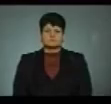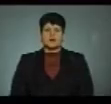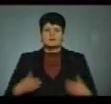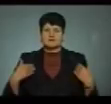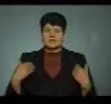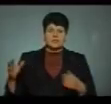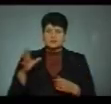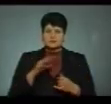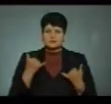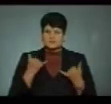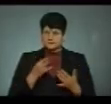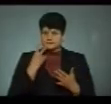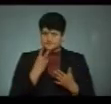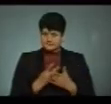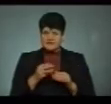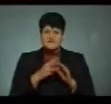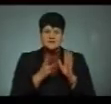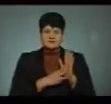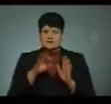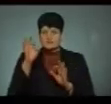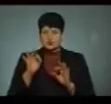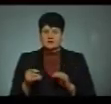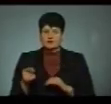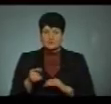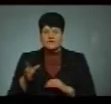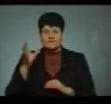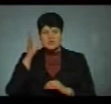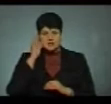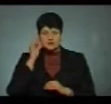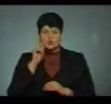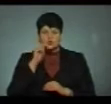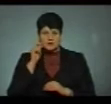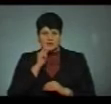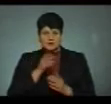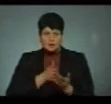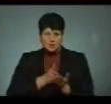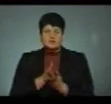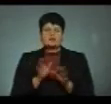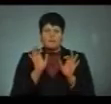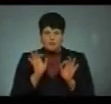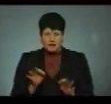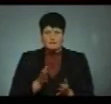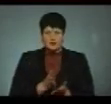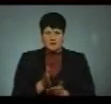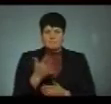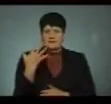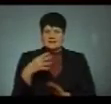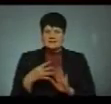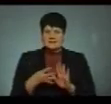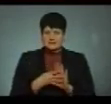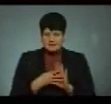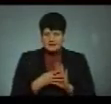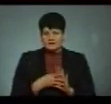Мої вітання усім, хто зараз з нами. 18% тернополян вважає, що країна рухається у правильному напрямку. 59%